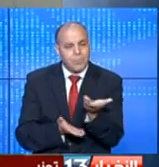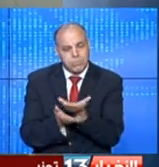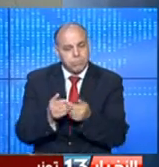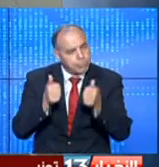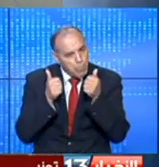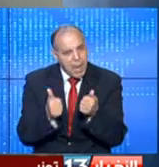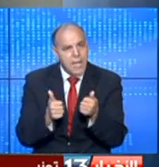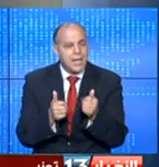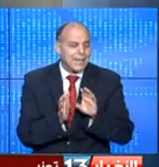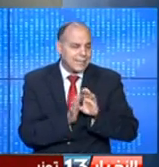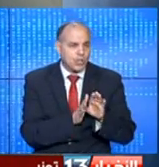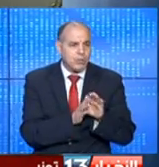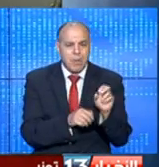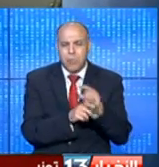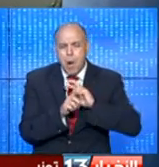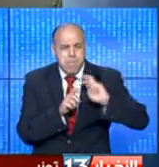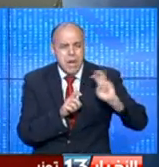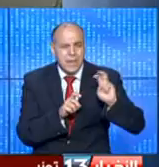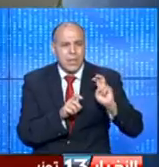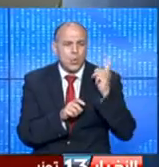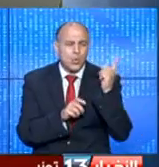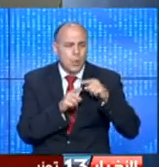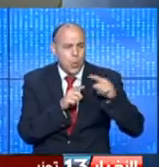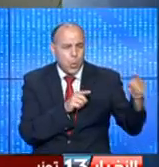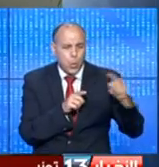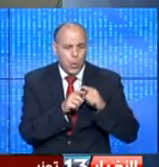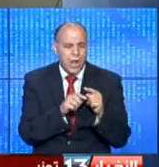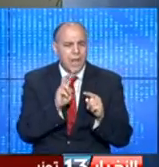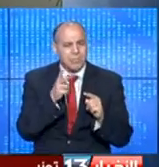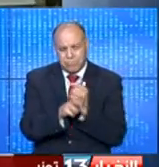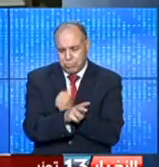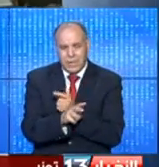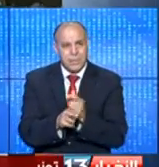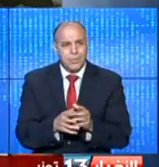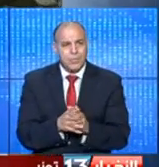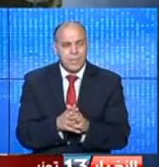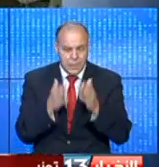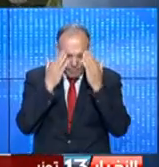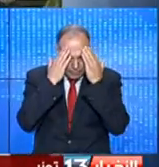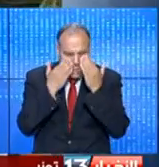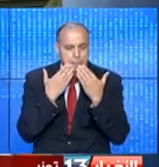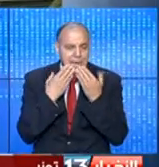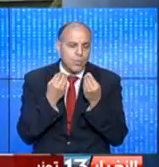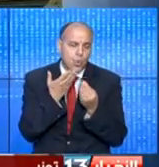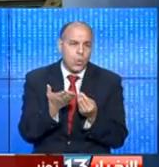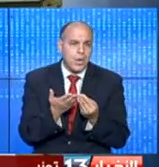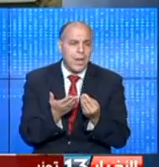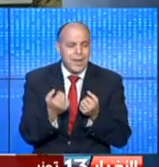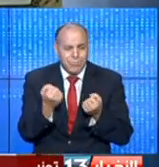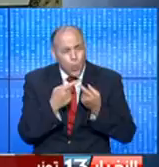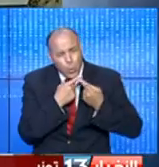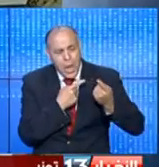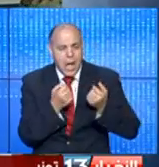الخدمات وتجنبهم التنقل الى مدينه تورز لتلقي جرعات التلقيح. ويعطيهم الصحه وبارك الله فيهم وقربونا